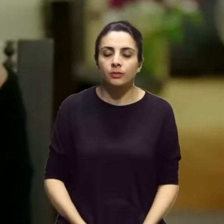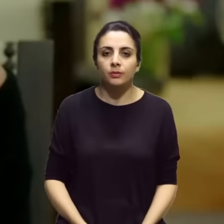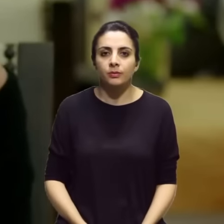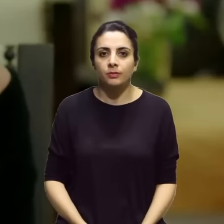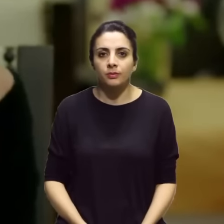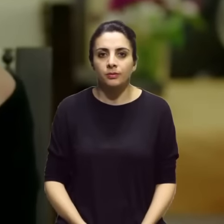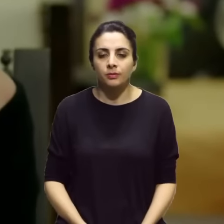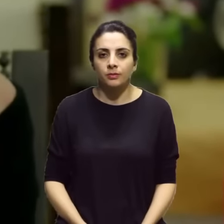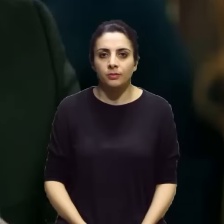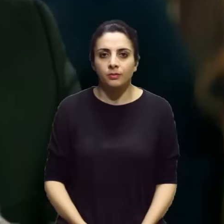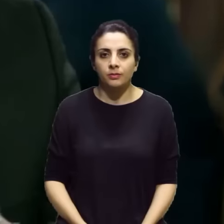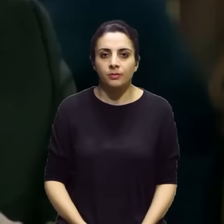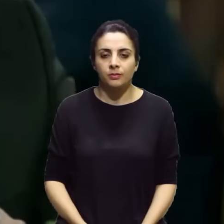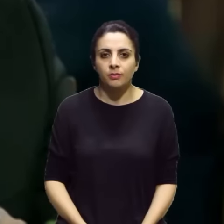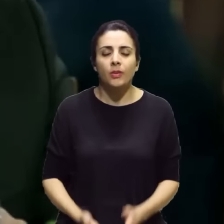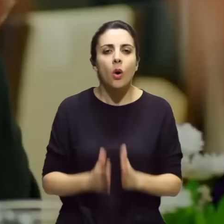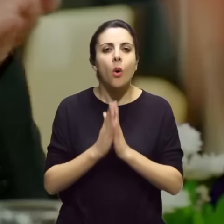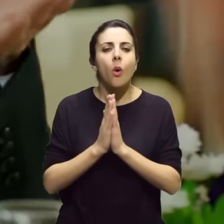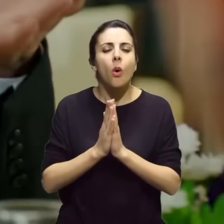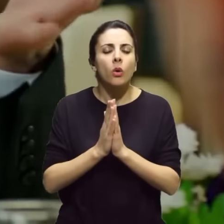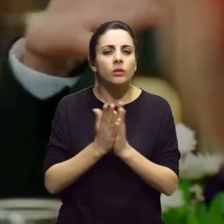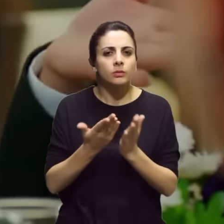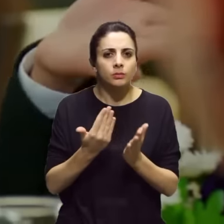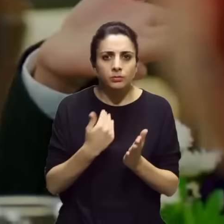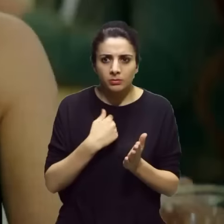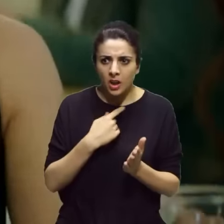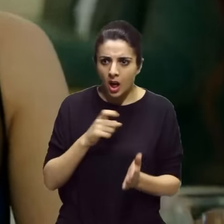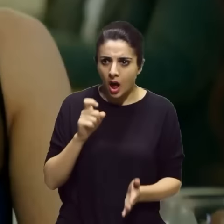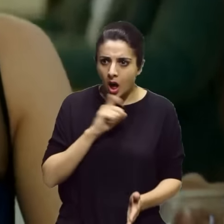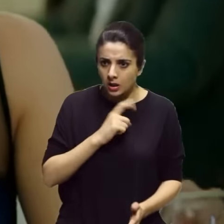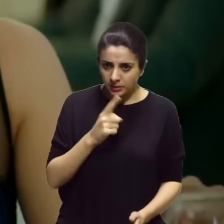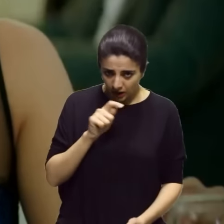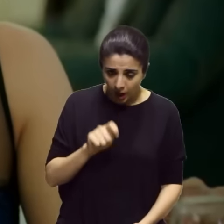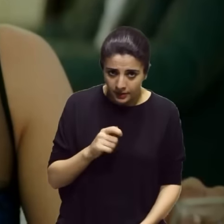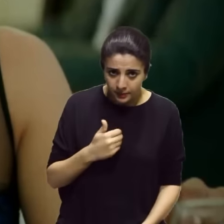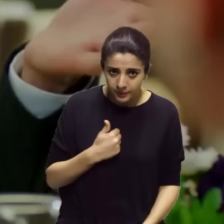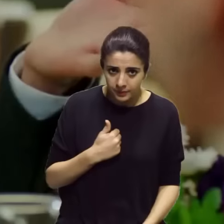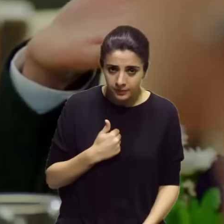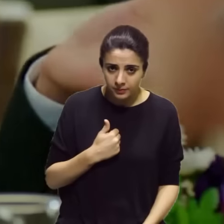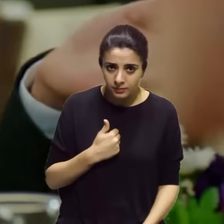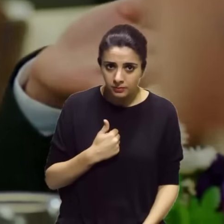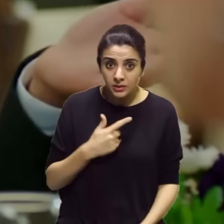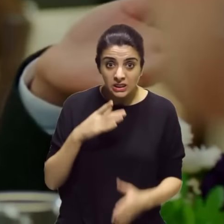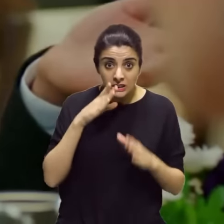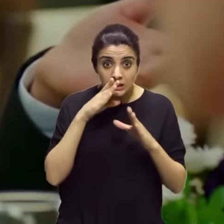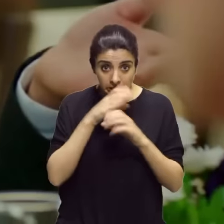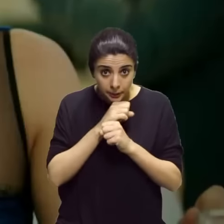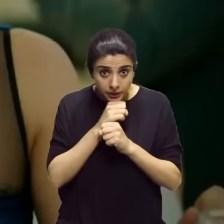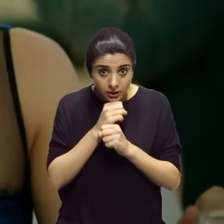Sevinç Sabri ile göz göze geldi. Pardon ya ben şu an pot mu kırıyorum? Reyhan içerli nefes aldı. Sır mıydı bu